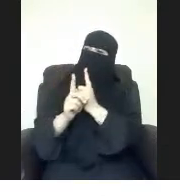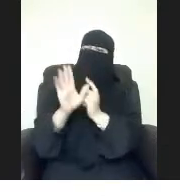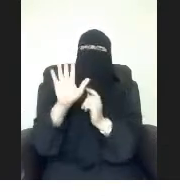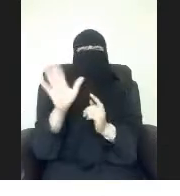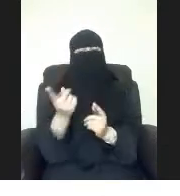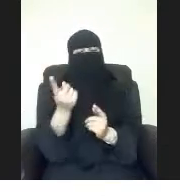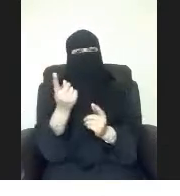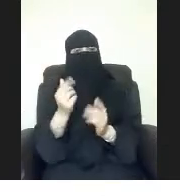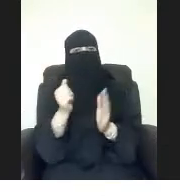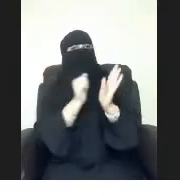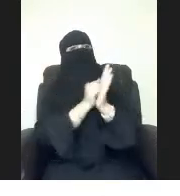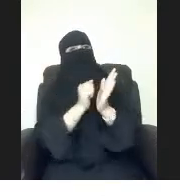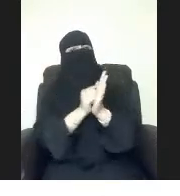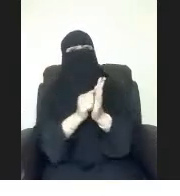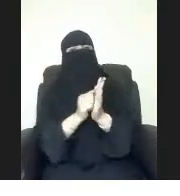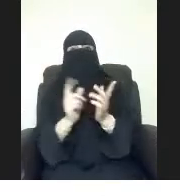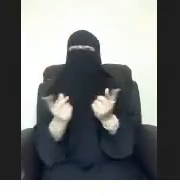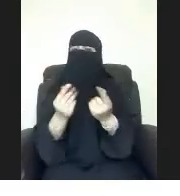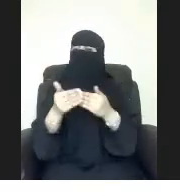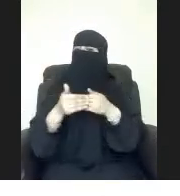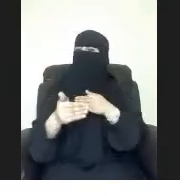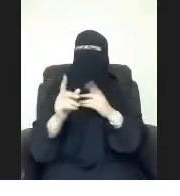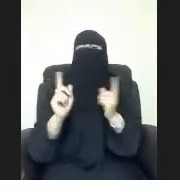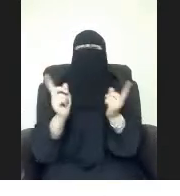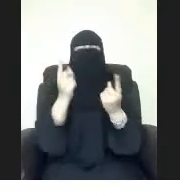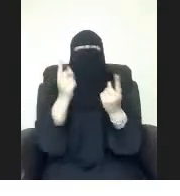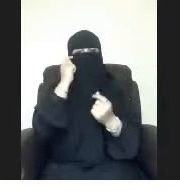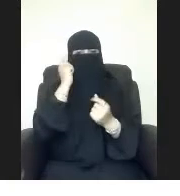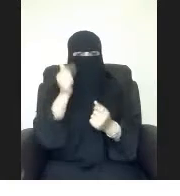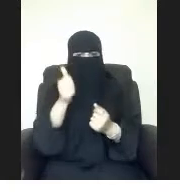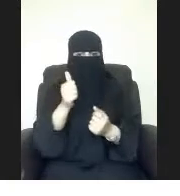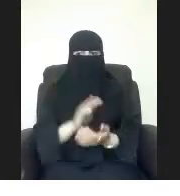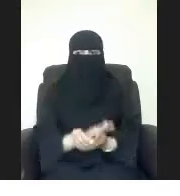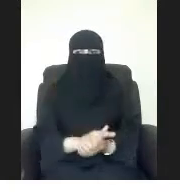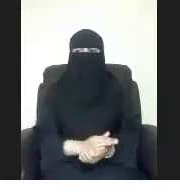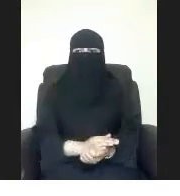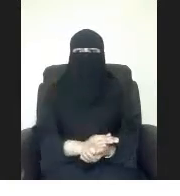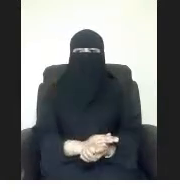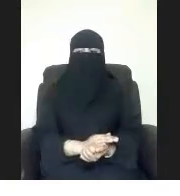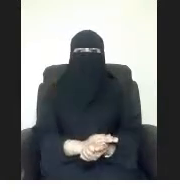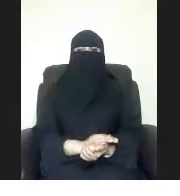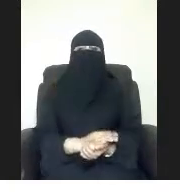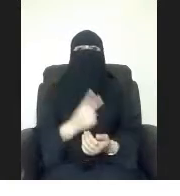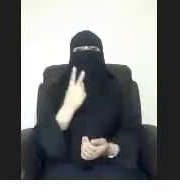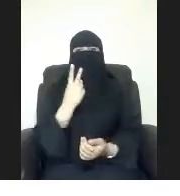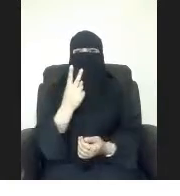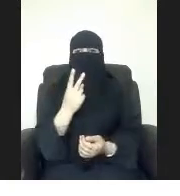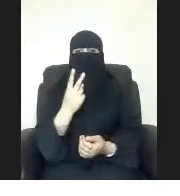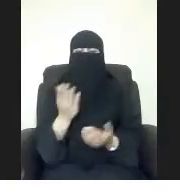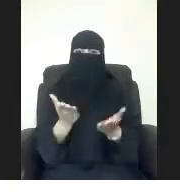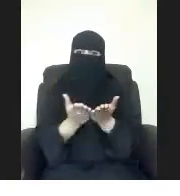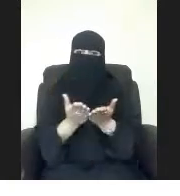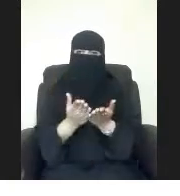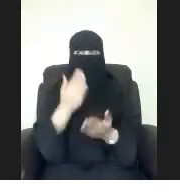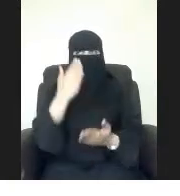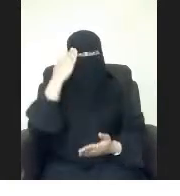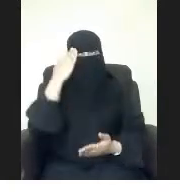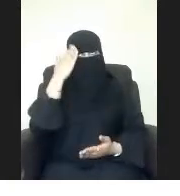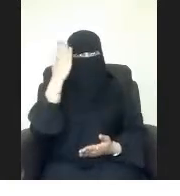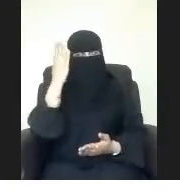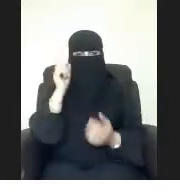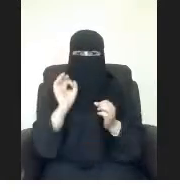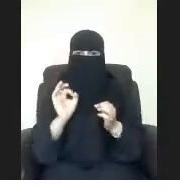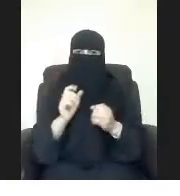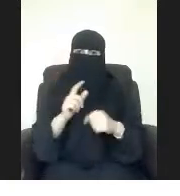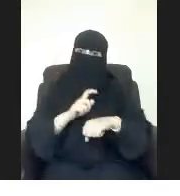الحق يعني مراجعة هاتين المدرستين ومدارس أخرى تستحق الحقيقة يعني وقت